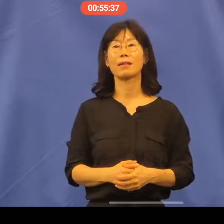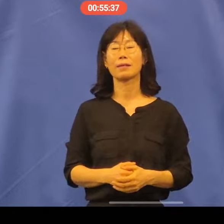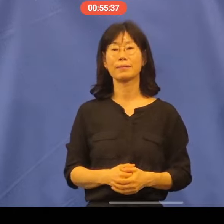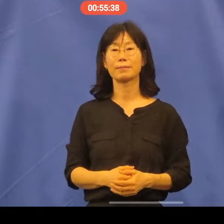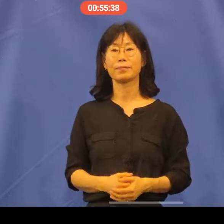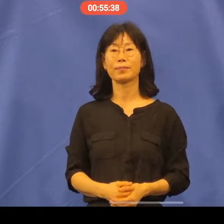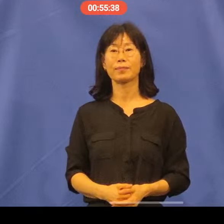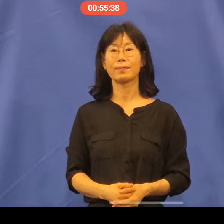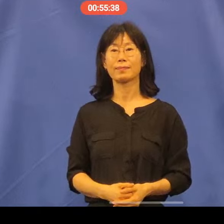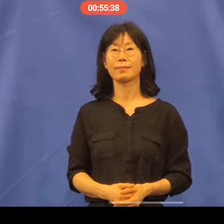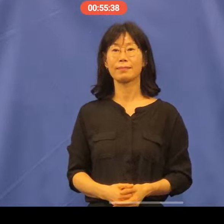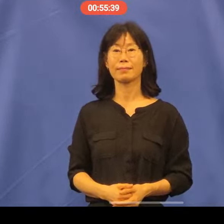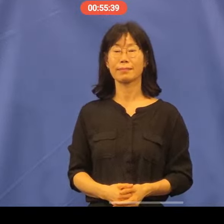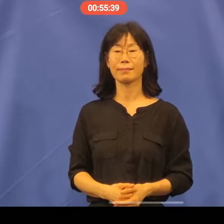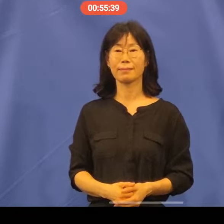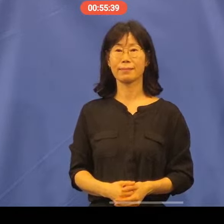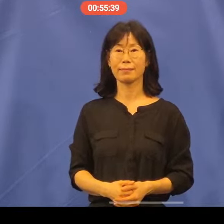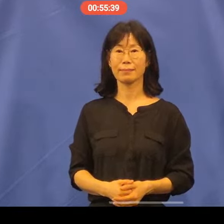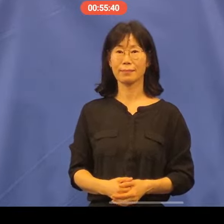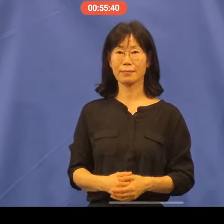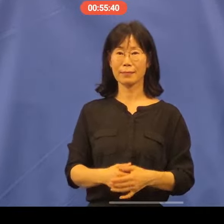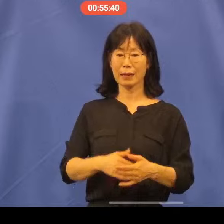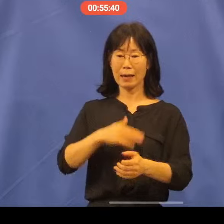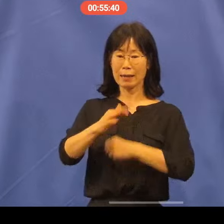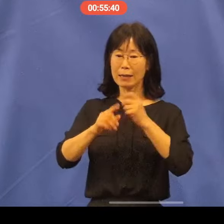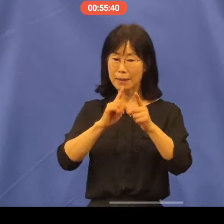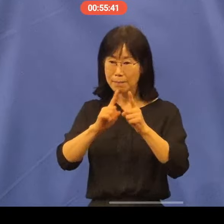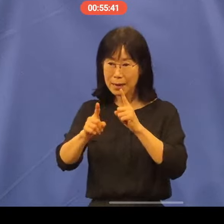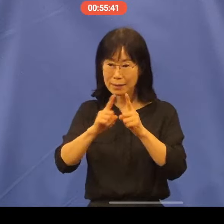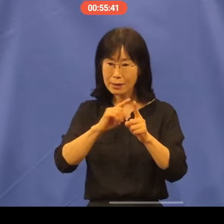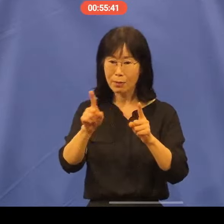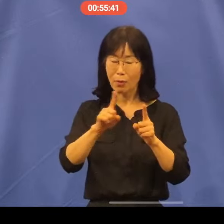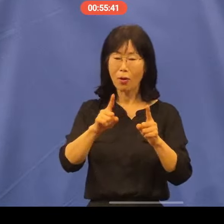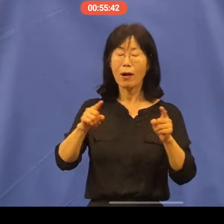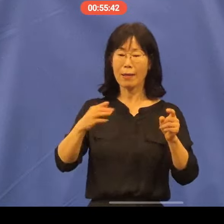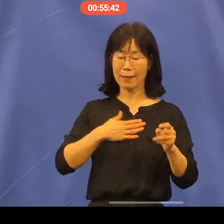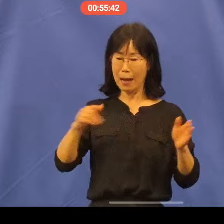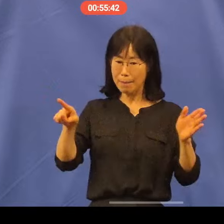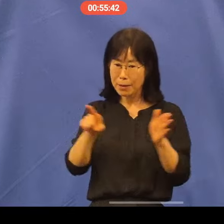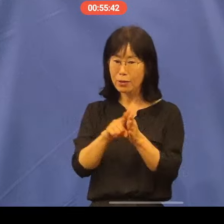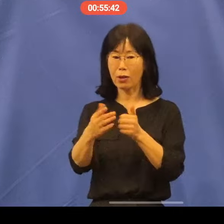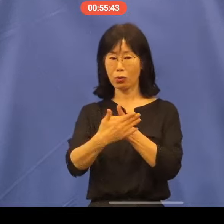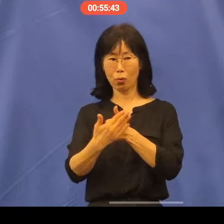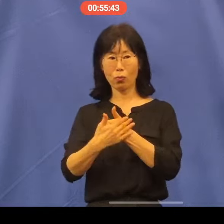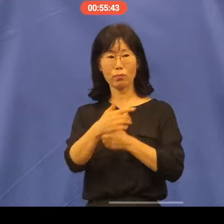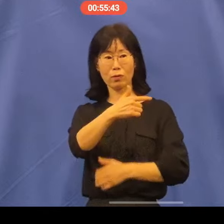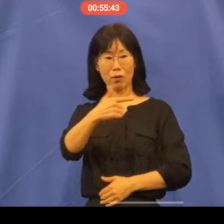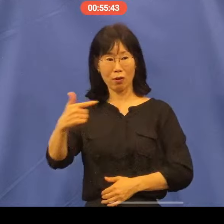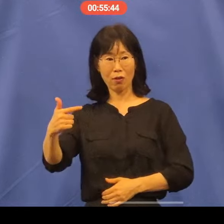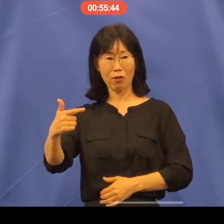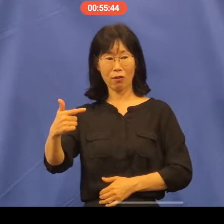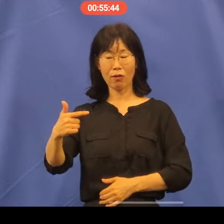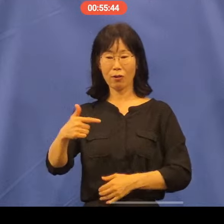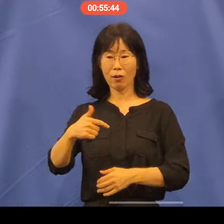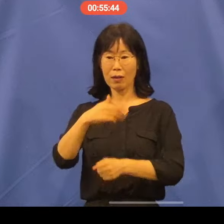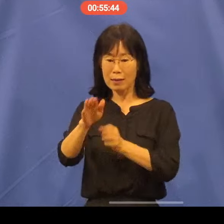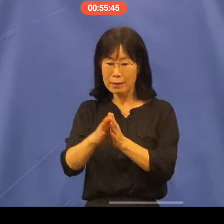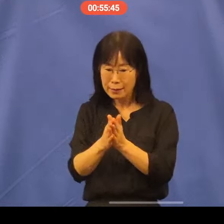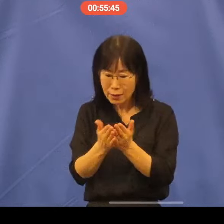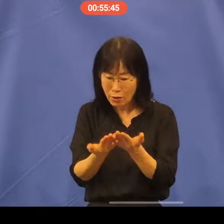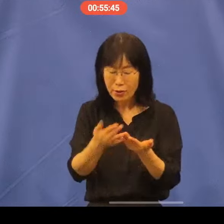여러분, 말씀은 우리를 믿음의 세계로 인도해줘요. 그래서 여러분, 성경을 가지고 있다는 것은 이 세상에